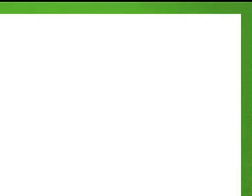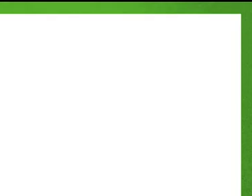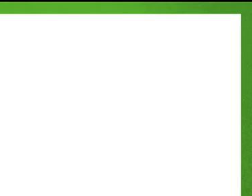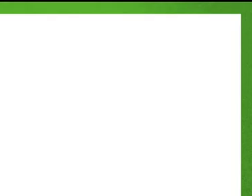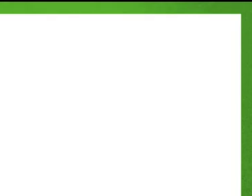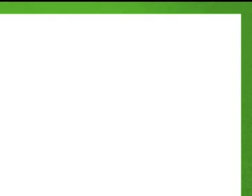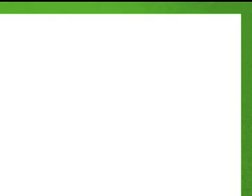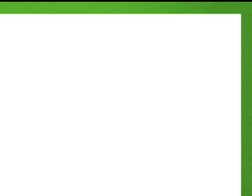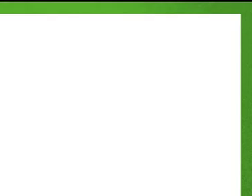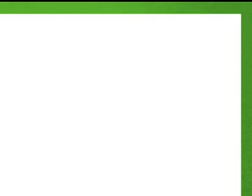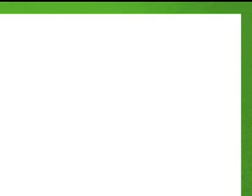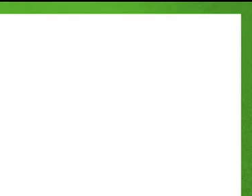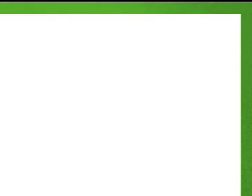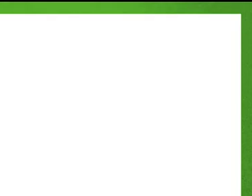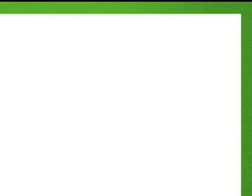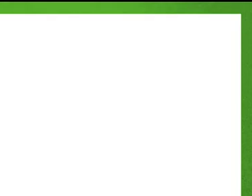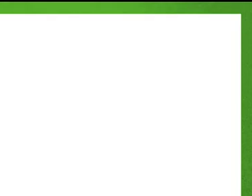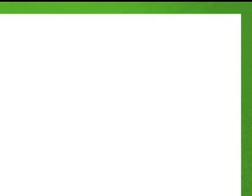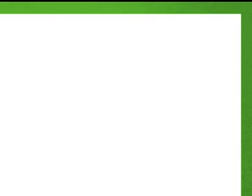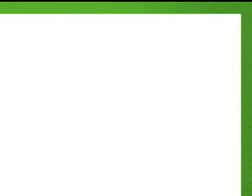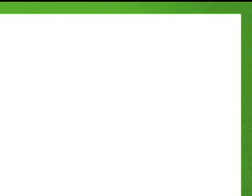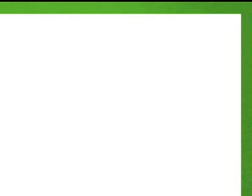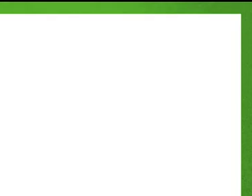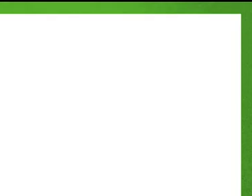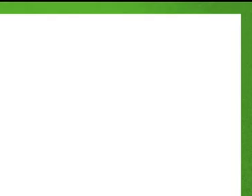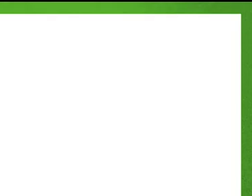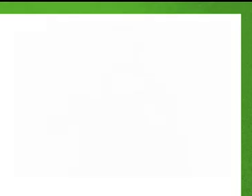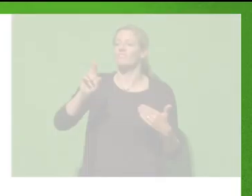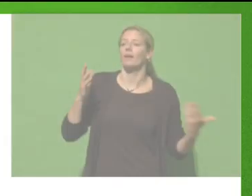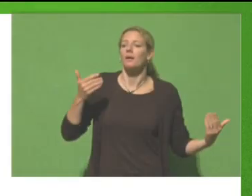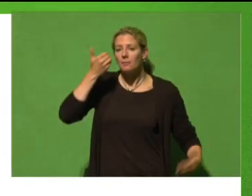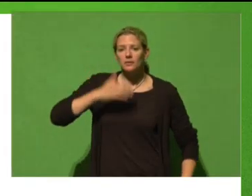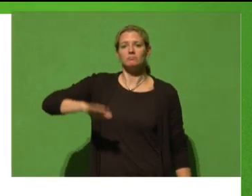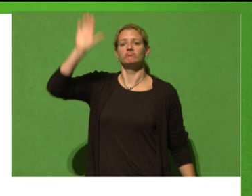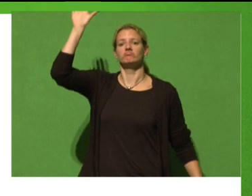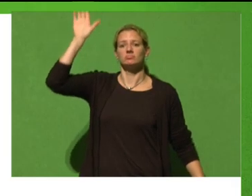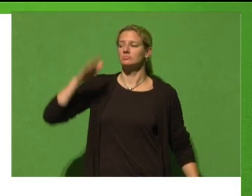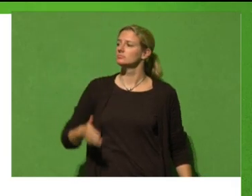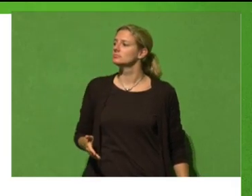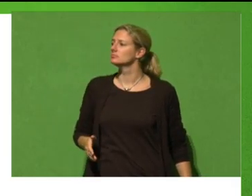Gibt es jetzt irgendwo noch Stimmzettel, die abgegeben werden wollen? Dann macht euch bitte bemerkbar.